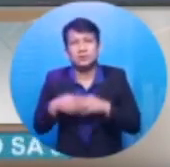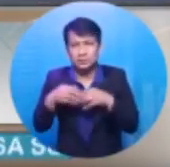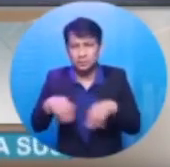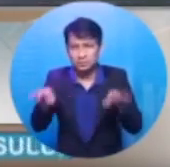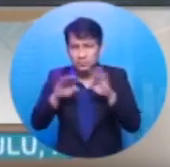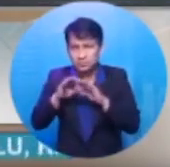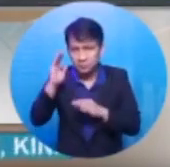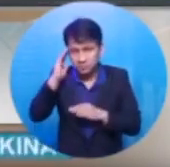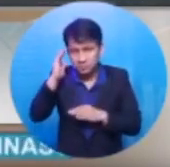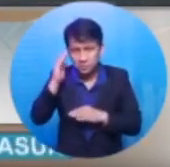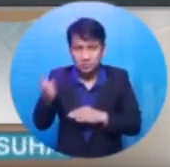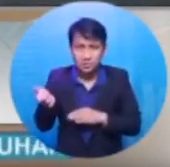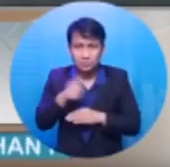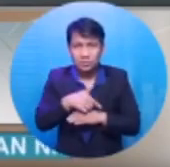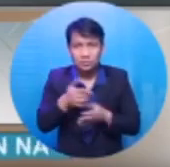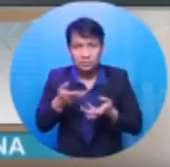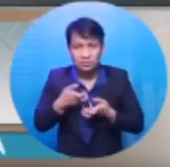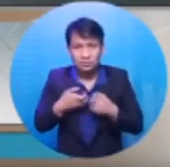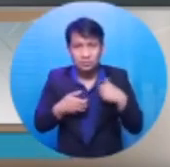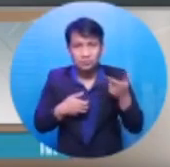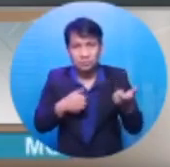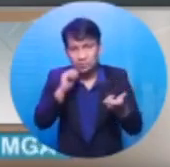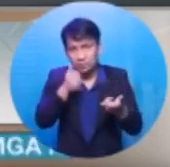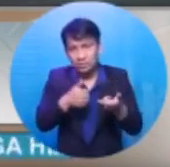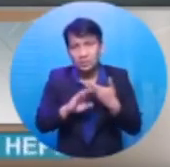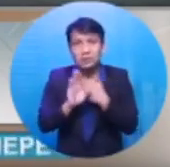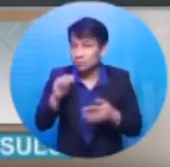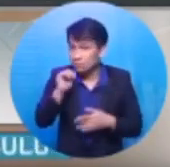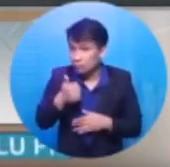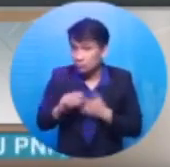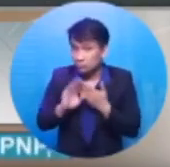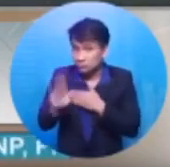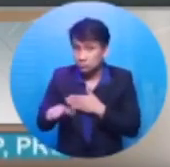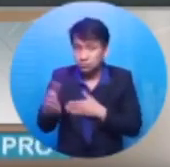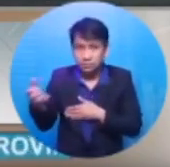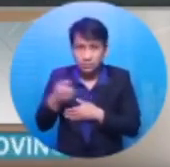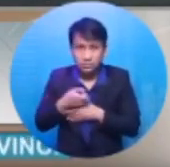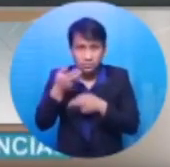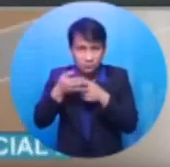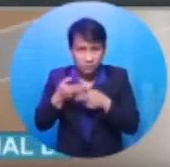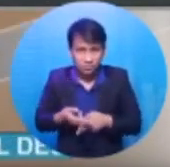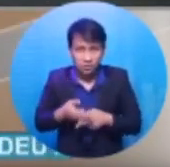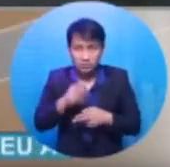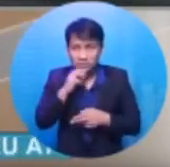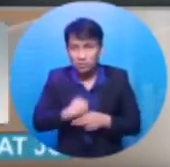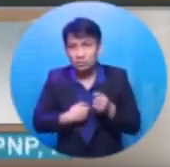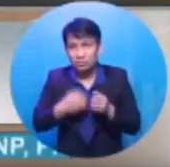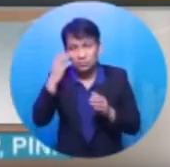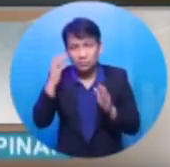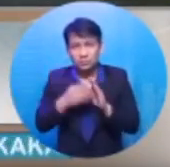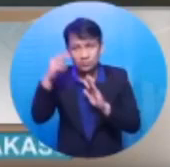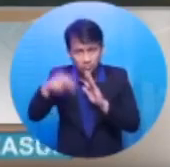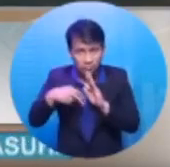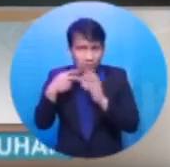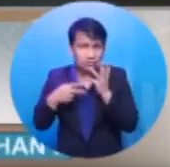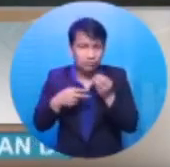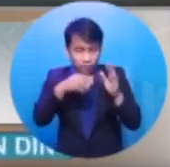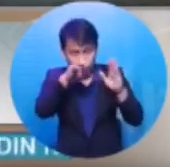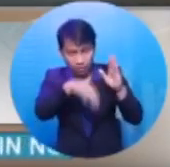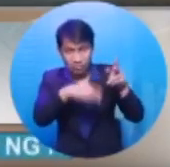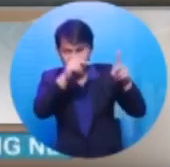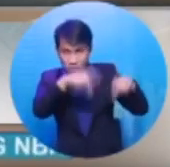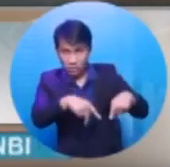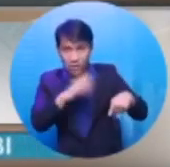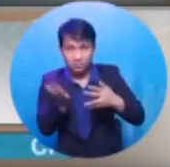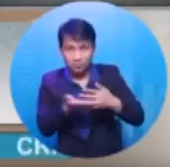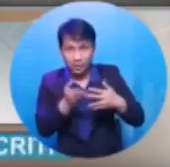sir ha, gusto ko po Opo. Sir, bukas, babalikan namin kayo. Kukunin ko yung pangalan ng mga matatanda dyan, nandiyan no, sa video. Gusto ko Opo. Po yan mga